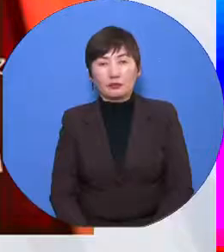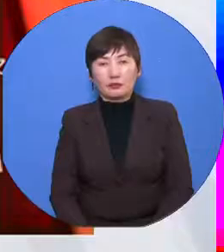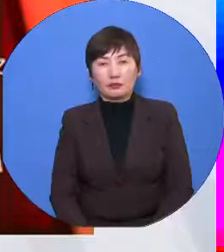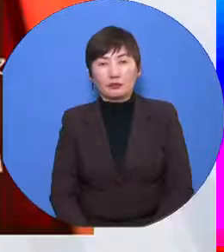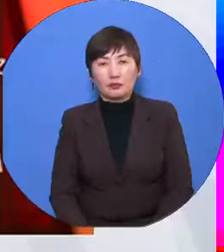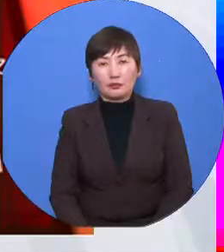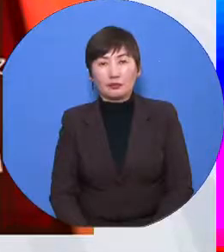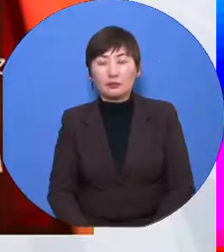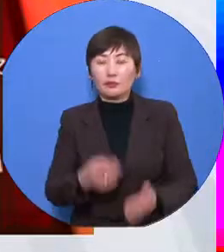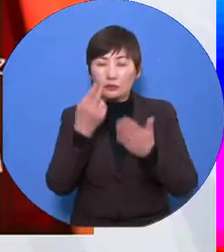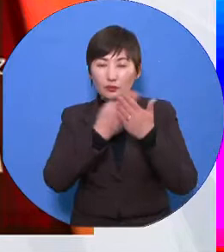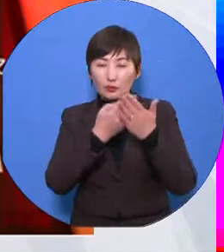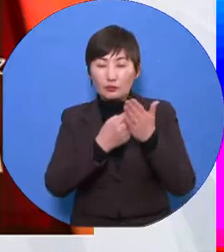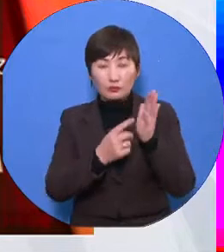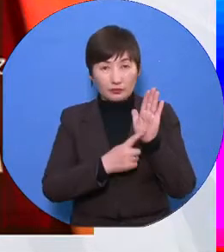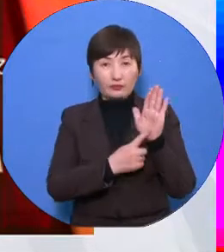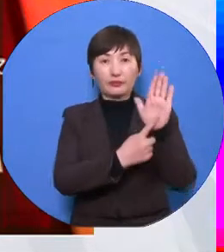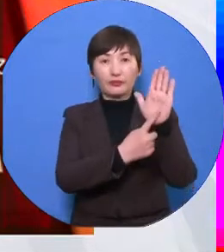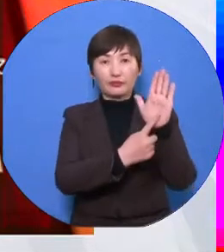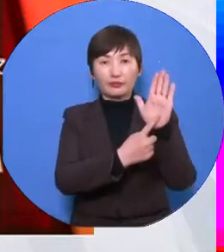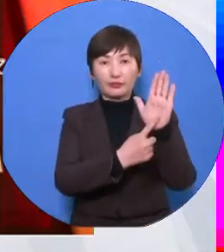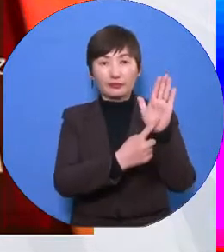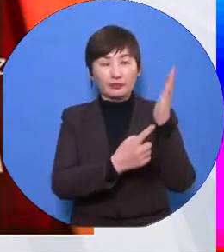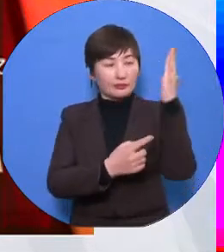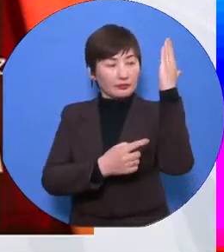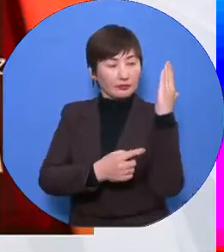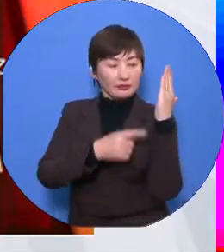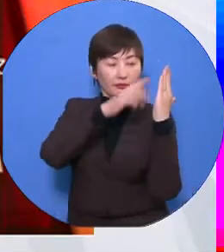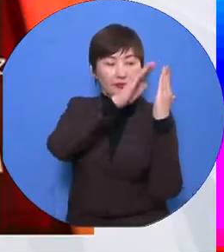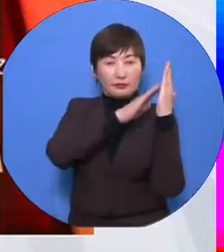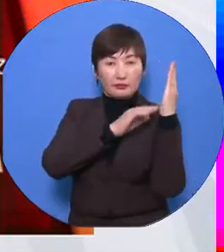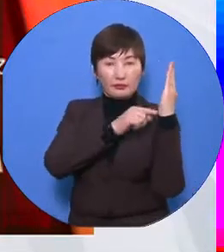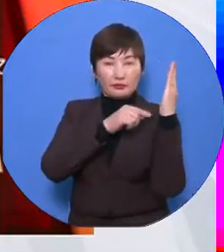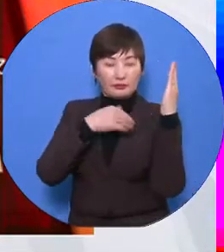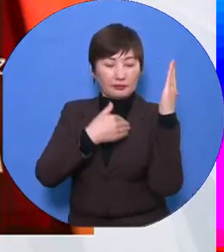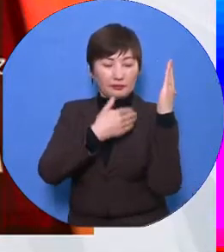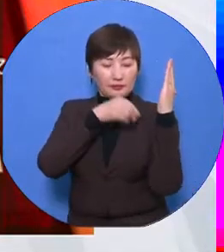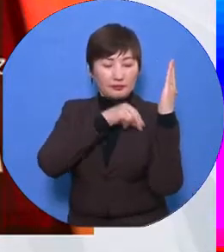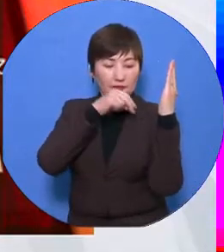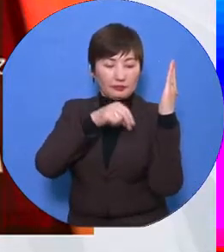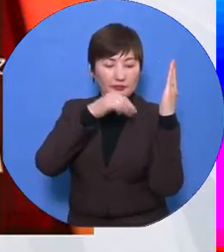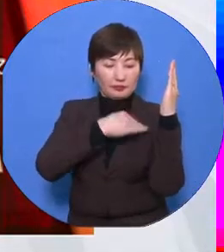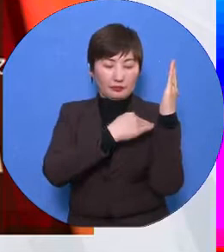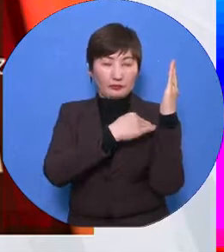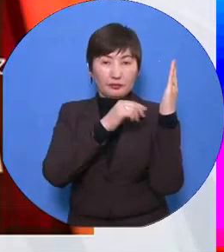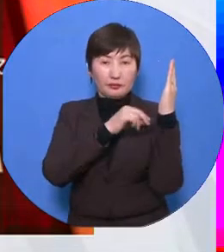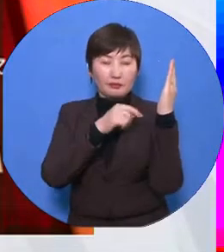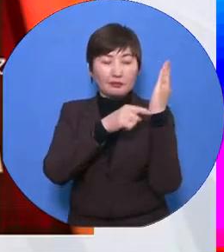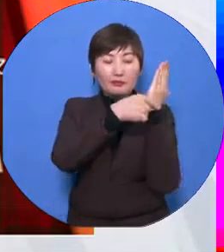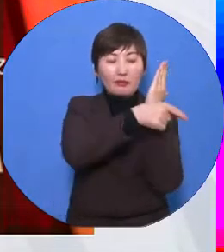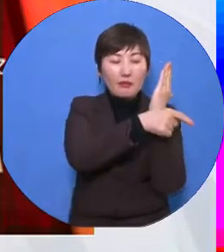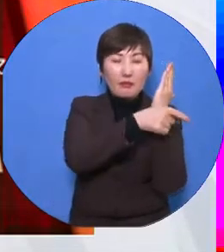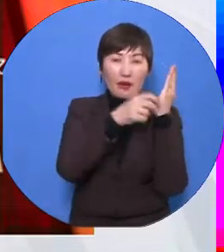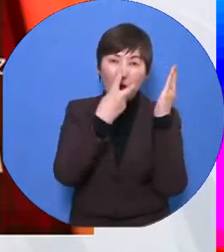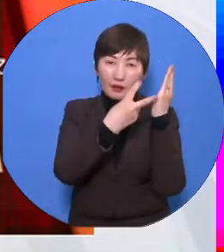За түүнийг зургаар илэрхийлье. Хавтгай толинд шатрын бэрс тавихад толны цаанд байгаа мэт харагдаж байна. Гэтэл